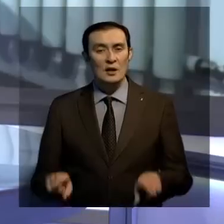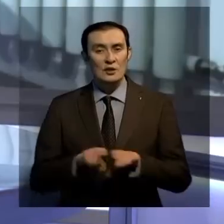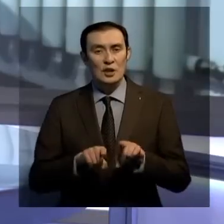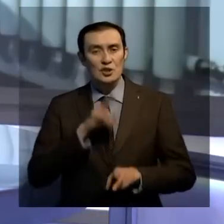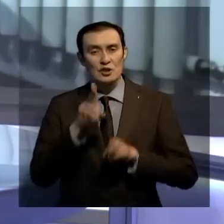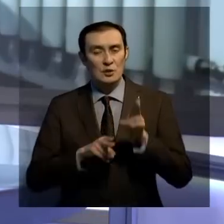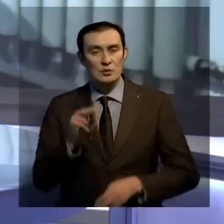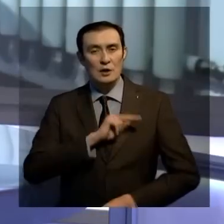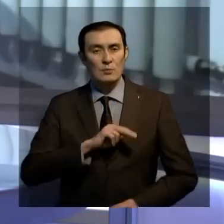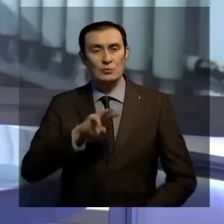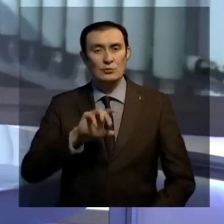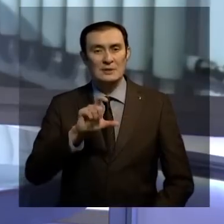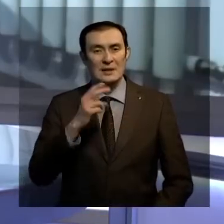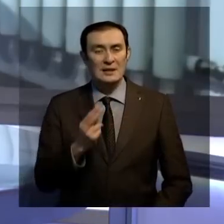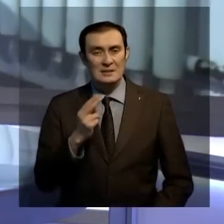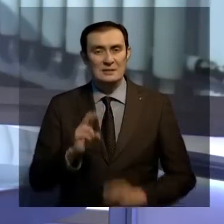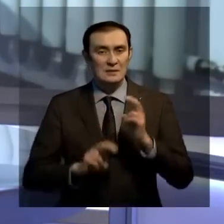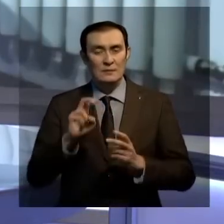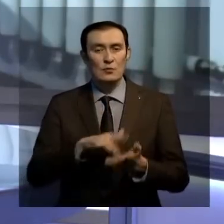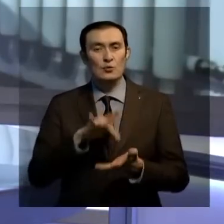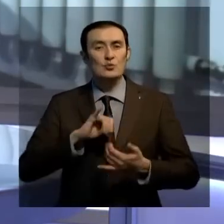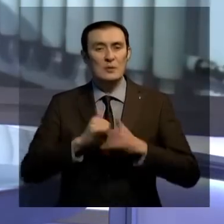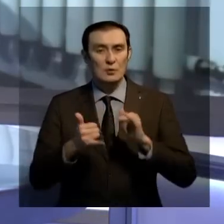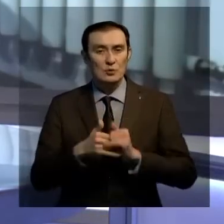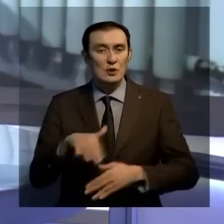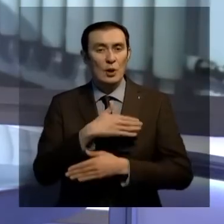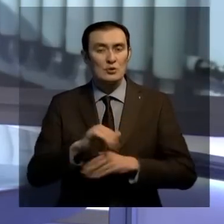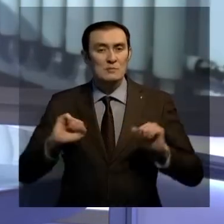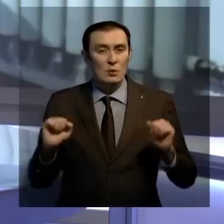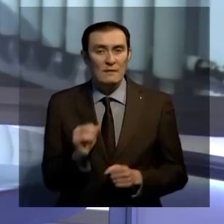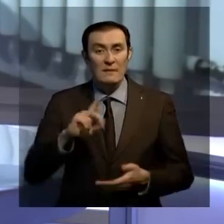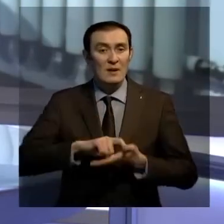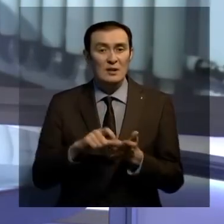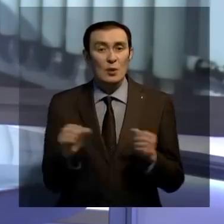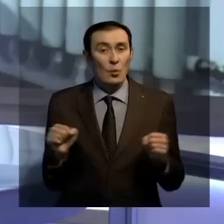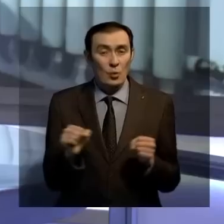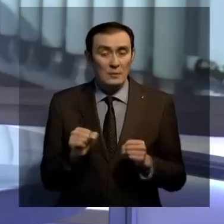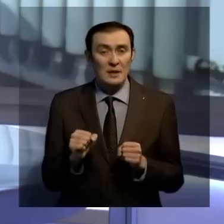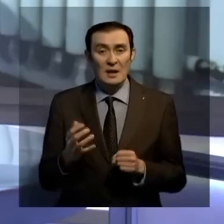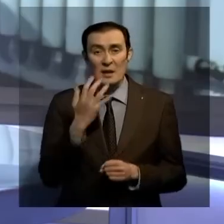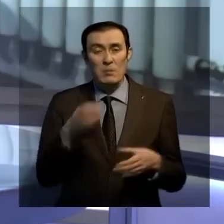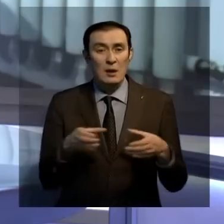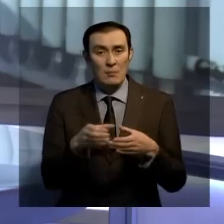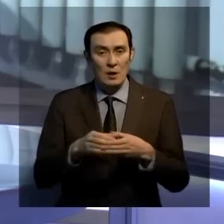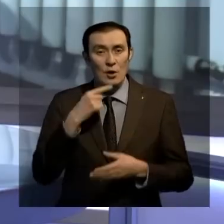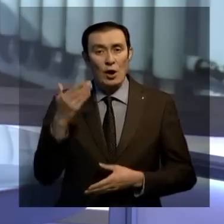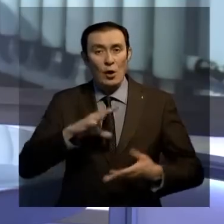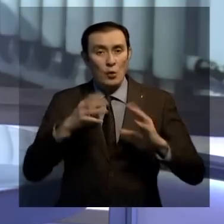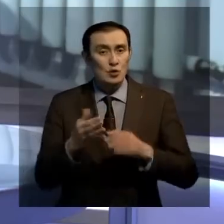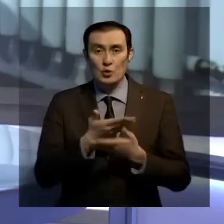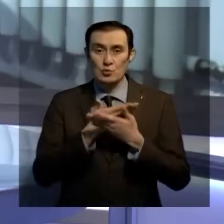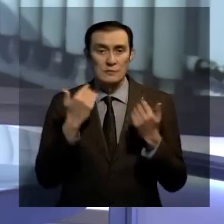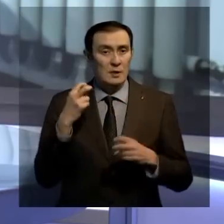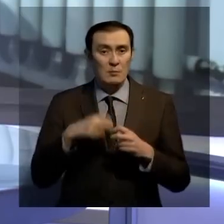Жалуются на работу ТЭЦ и жители Усть-Каменогорска. На улице мороз, а в квартирах холод. При этом тепловики отчитываются об